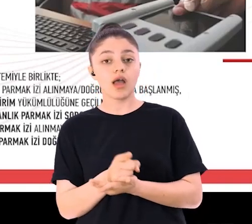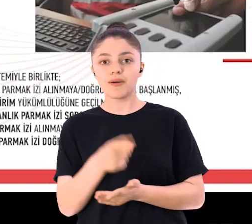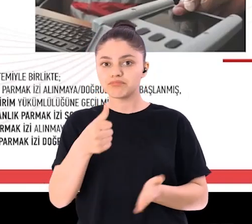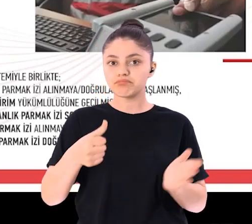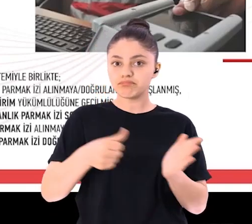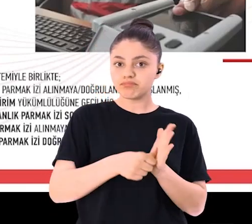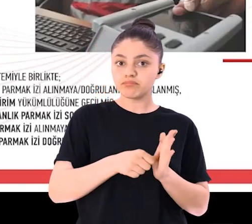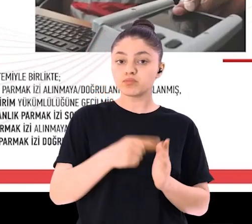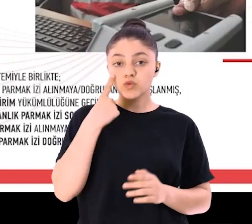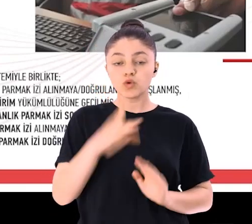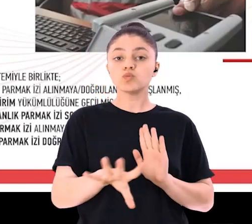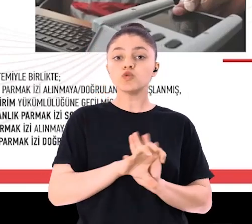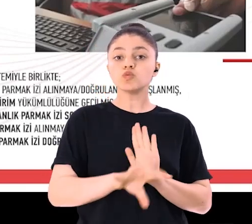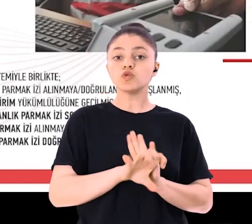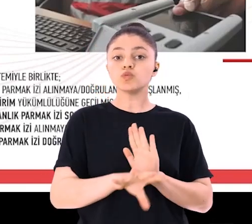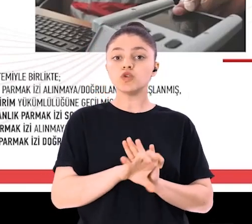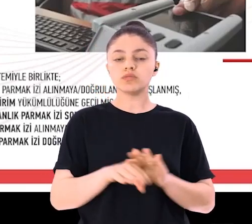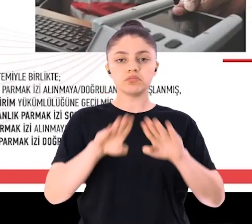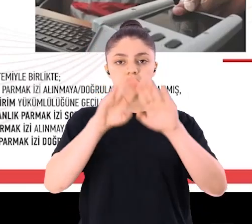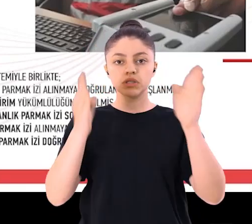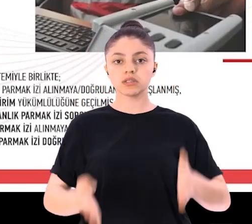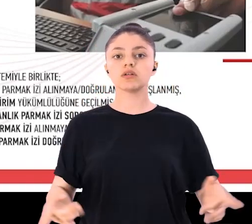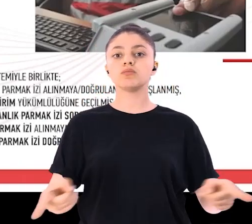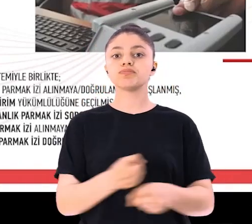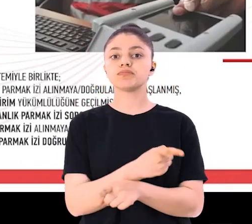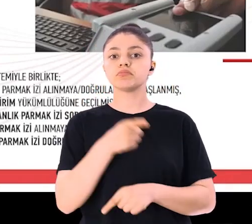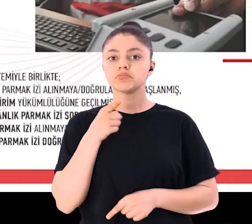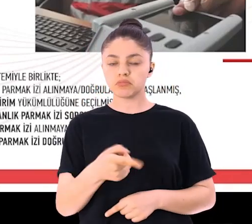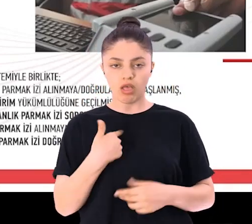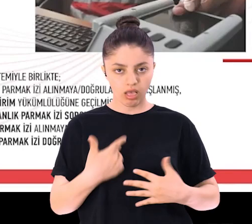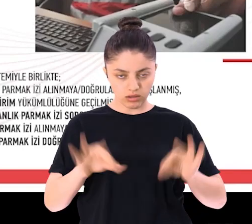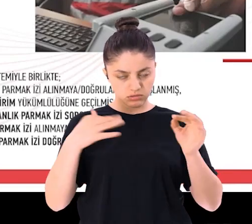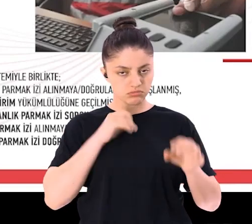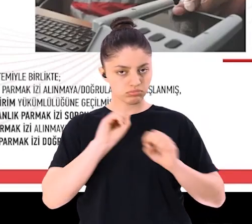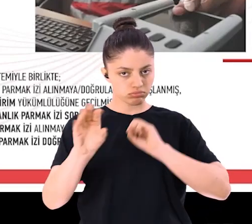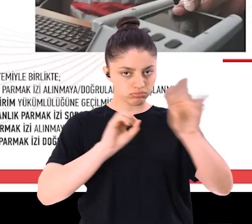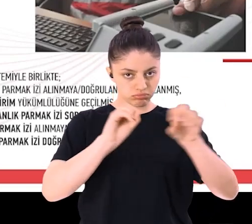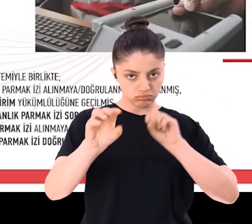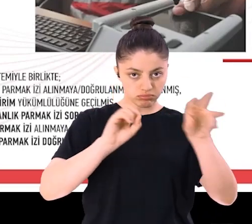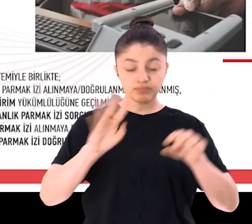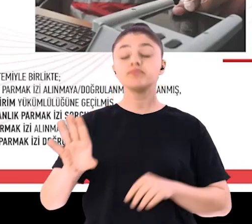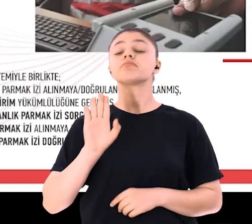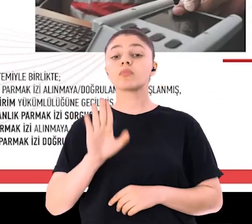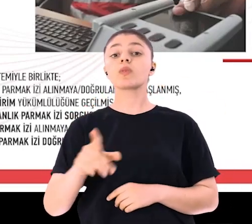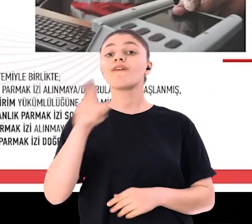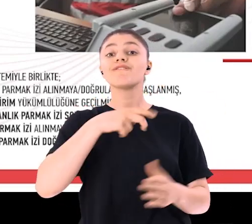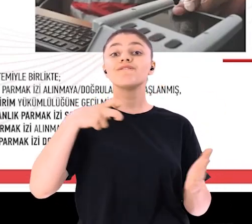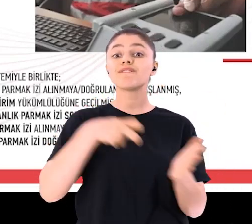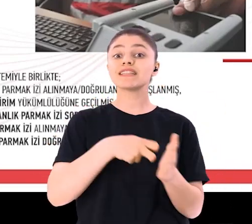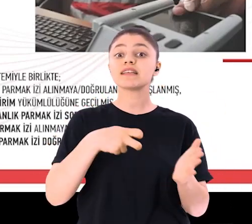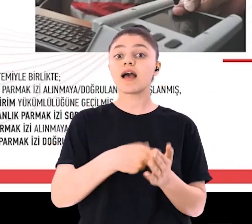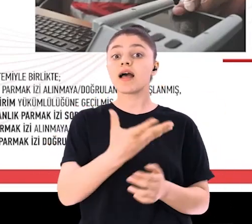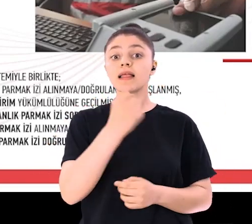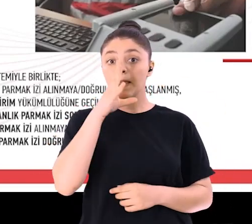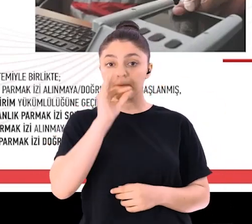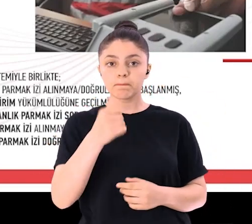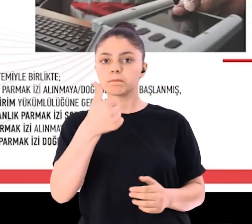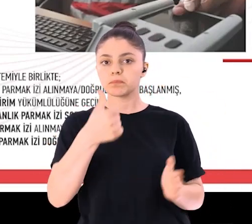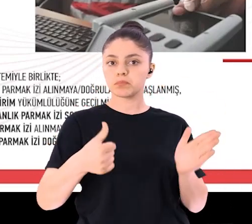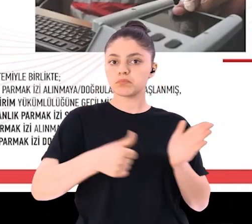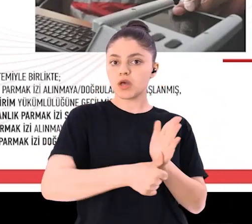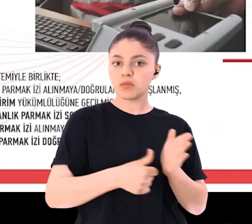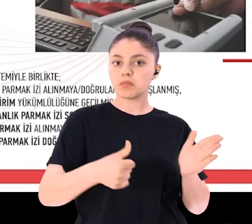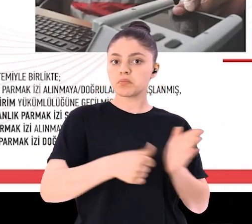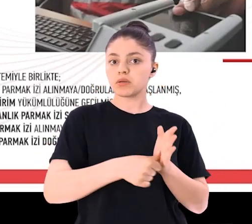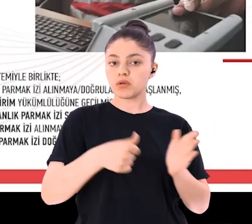zamanda parmak izi alma makinalarını da, aparatlarını da gönderdik. Ve orada vize alanların